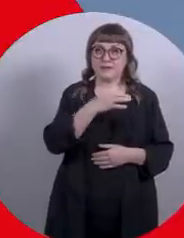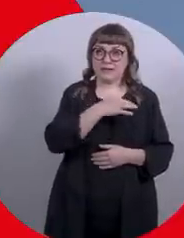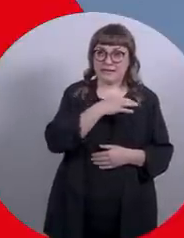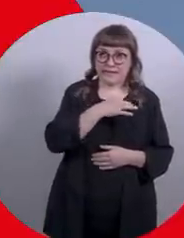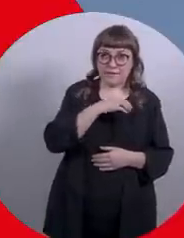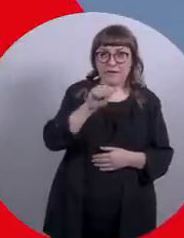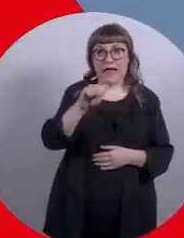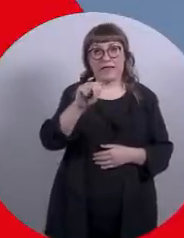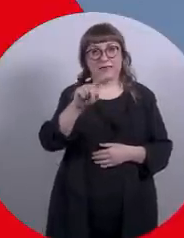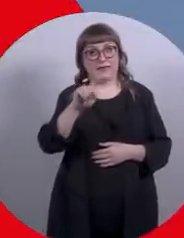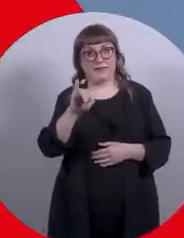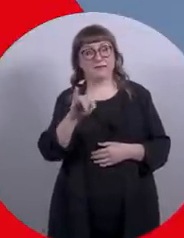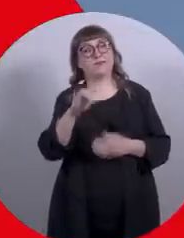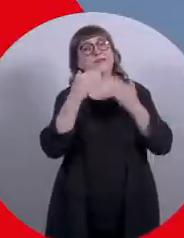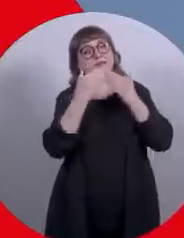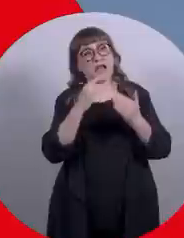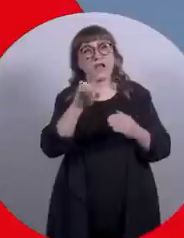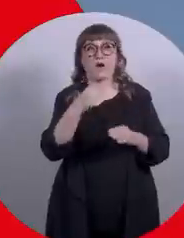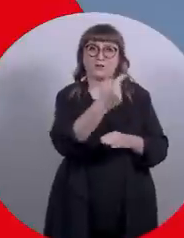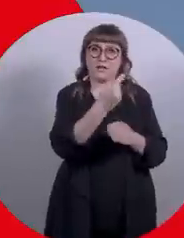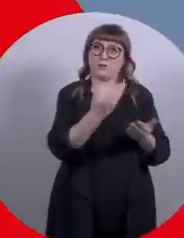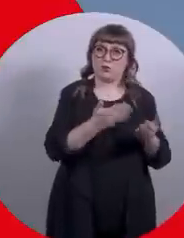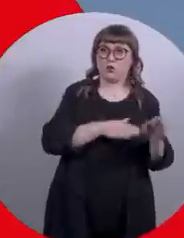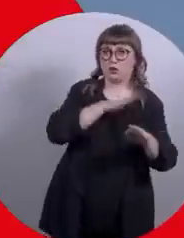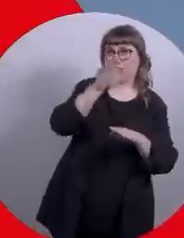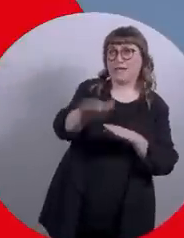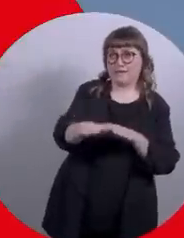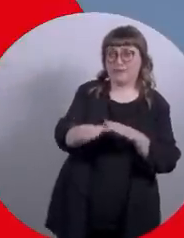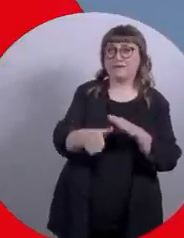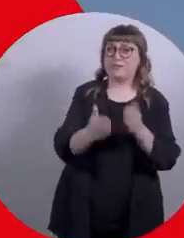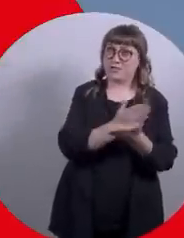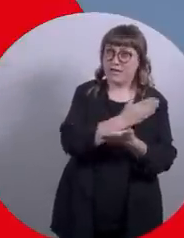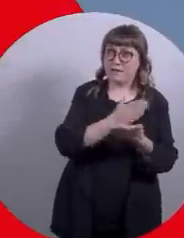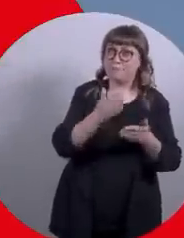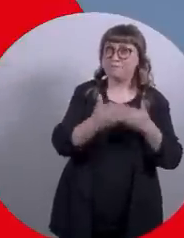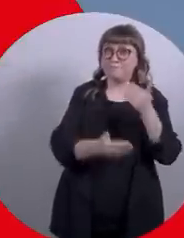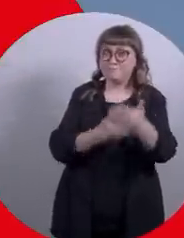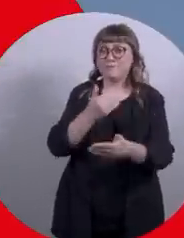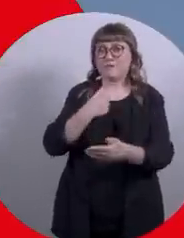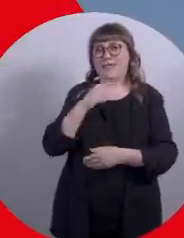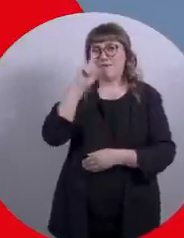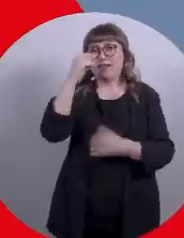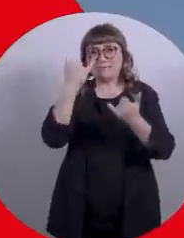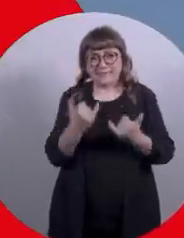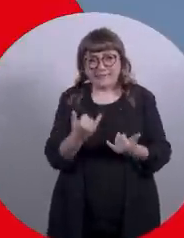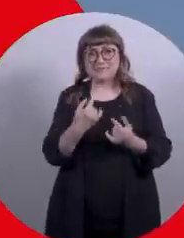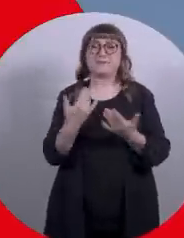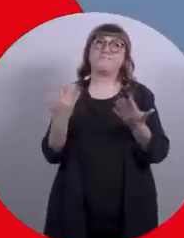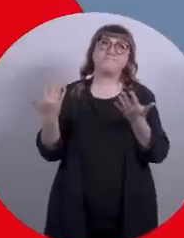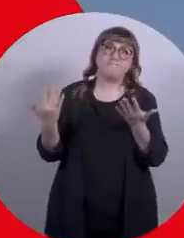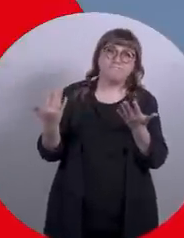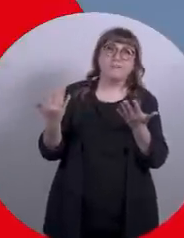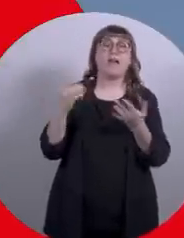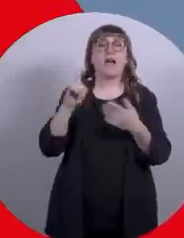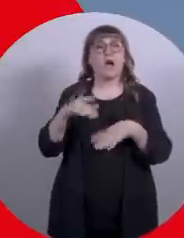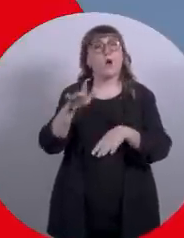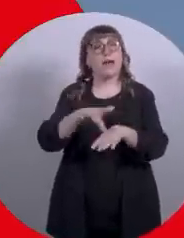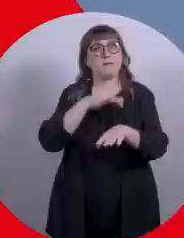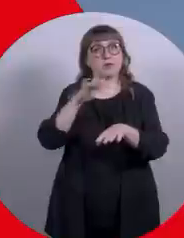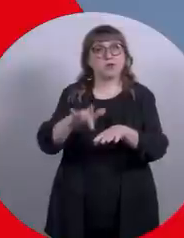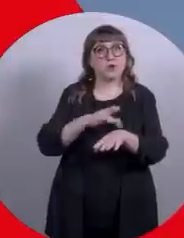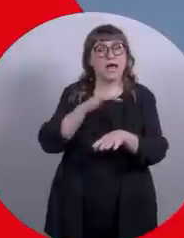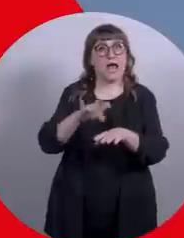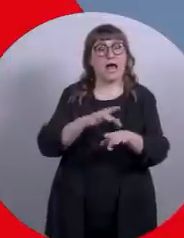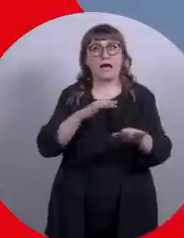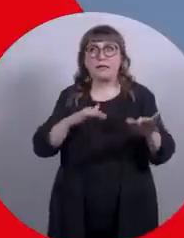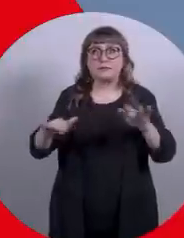dass du diese Schritte auch gemacht hat ich weiß gemacht hast die Welt das ist sicherlich in der jetzigen auch Emotionalität und